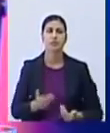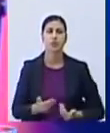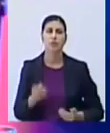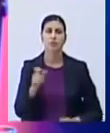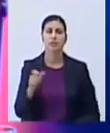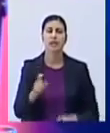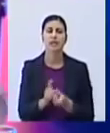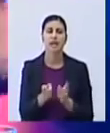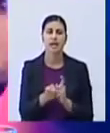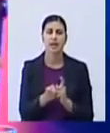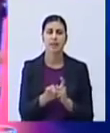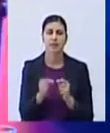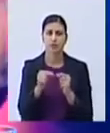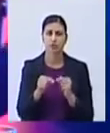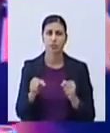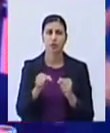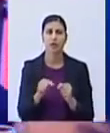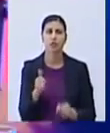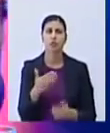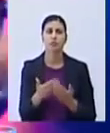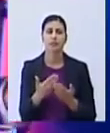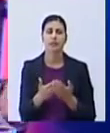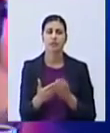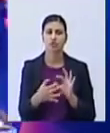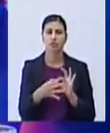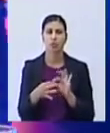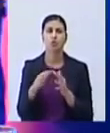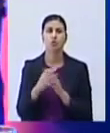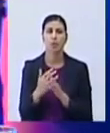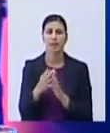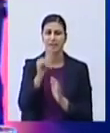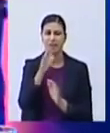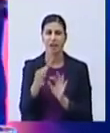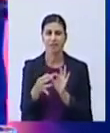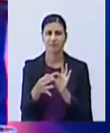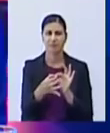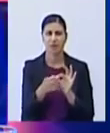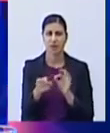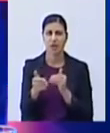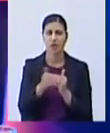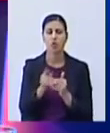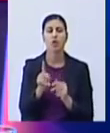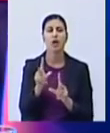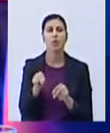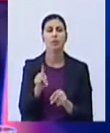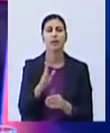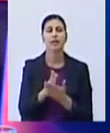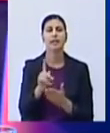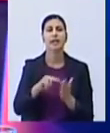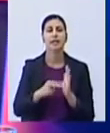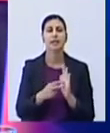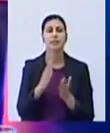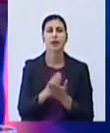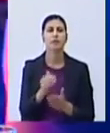არამედ შემოგარენი როგორც ეგრეთ წოდებულ შემოერთებულ სოფლებს რომ უწოდებენ ხოლმე აი მათთვის რა დაპირებით მოდიხართ რა გეგმა